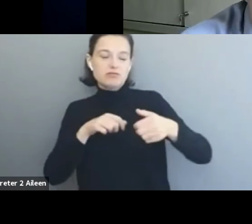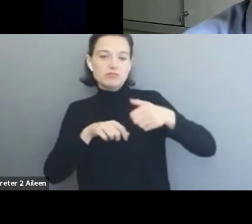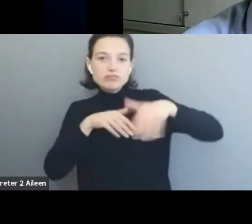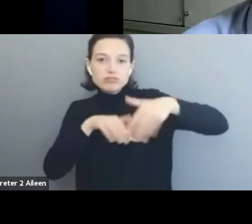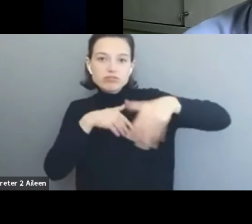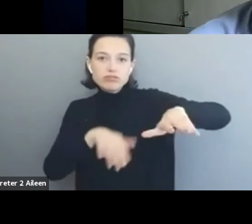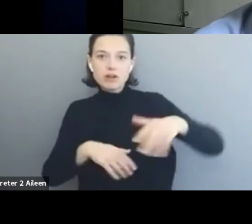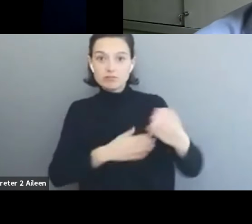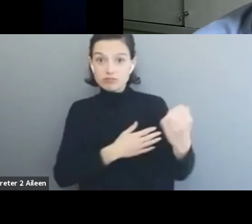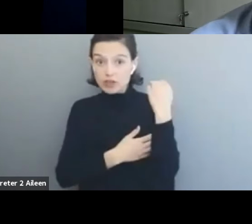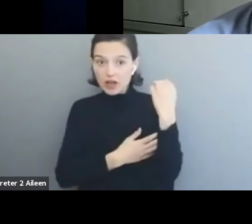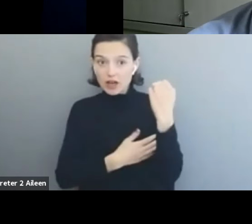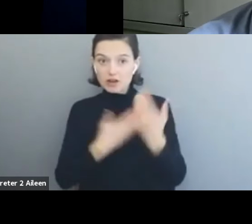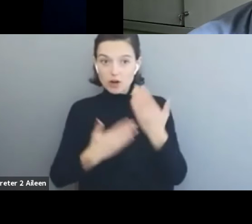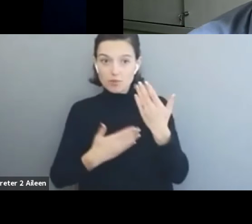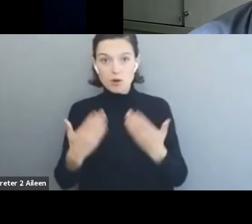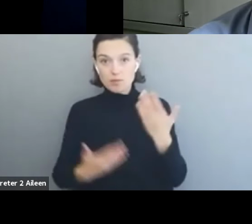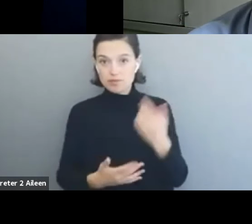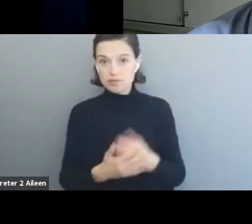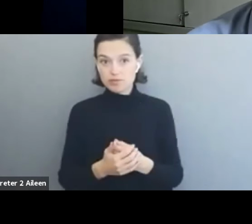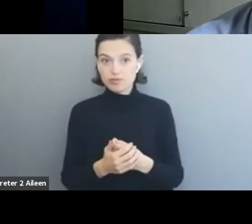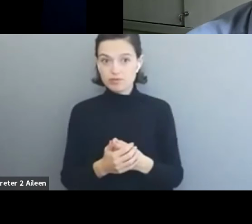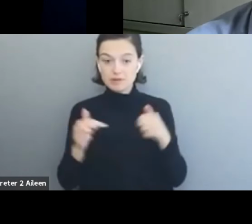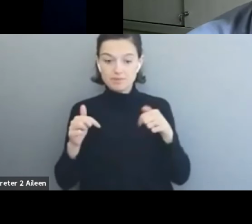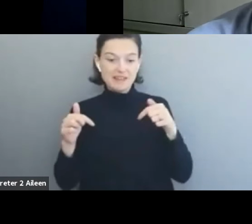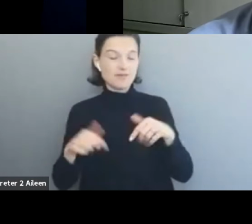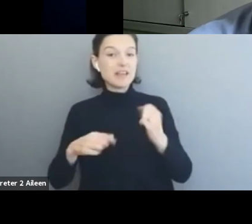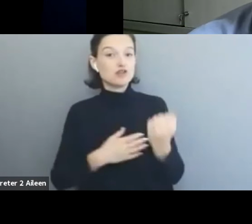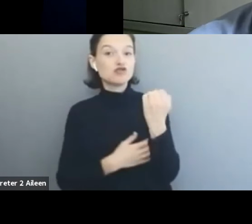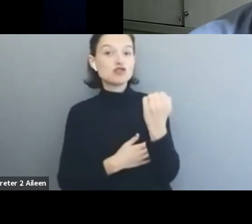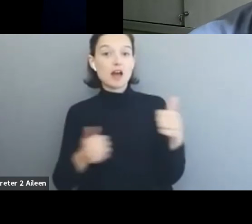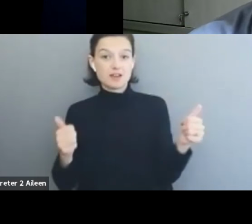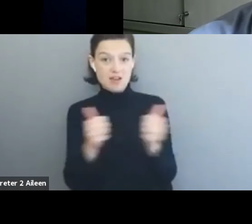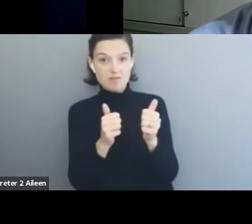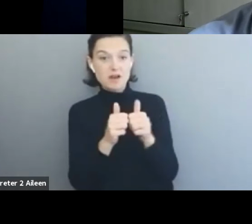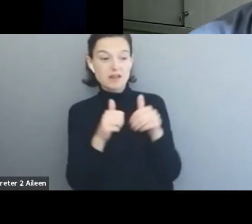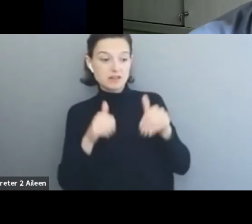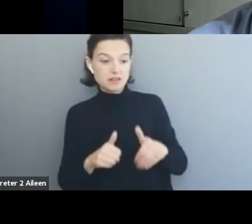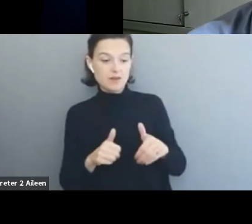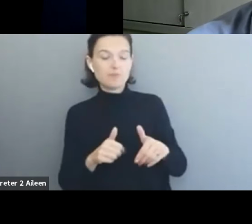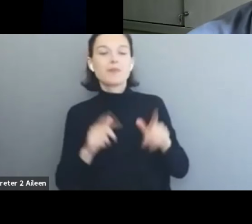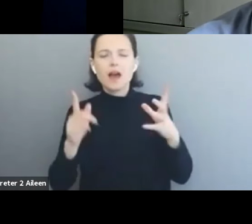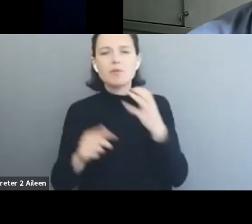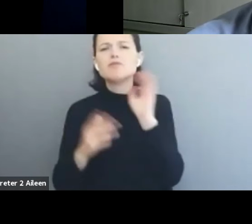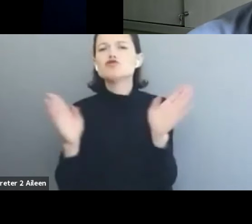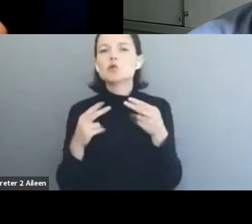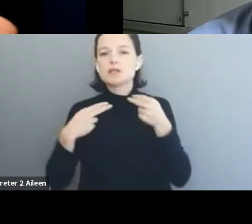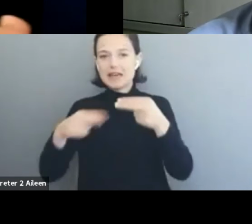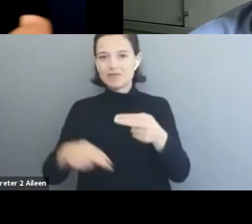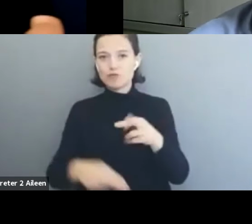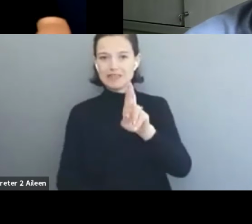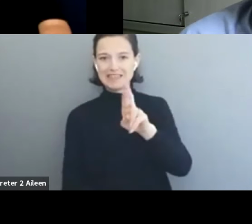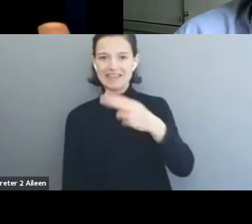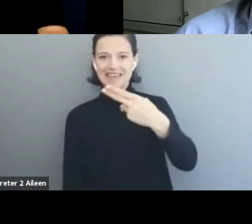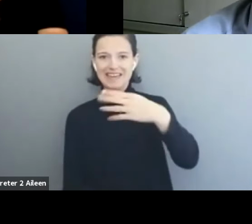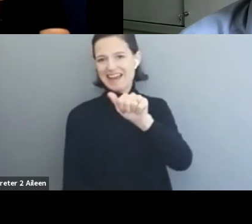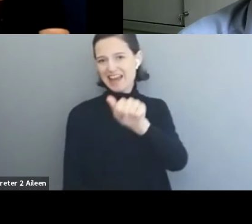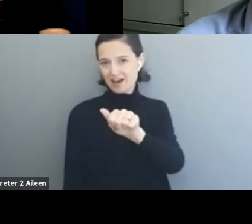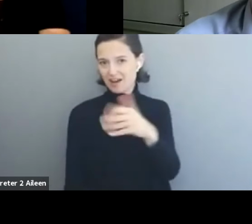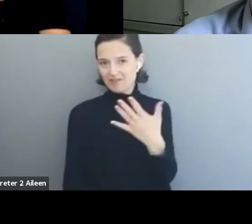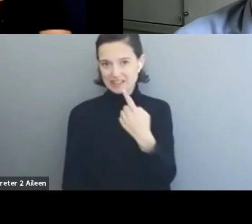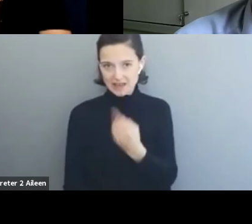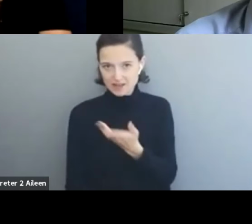es einen starken Partner. Ich möchte nur noch zu dem sagen, was die Rea gesagt hat. Ja. Ich finde es